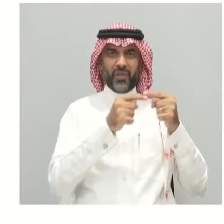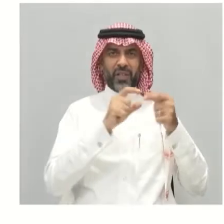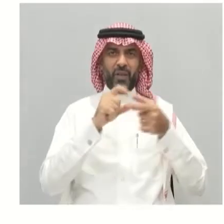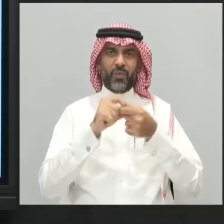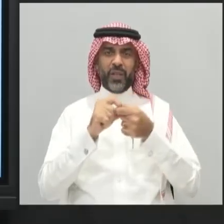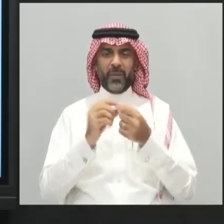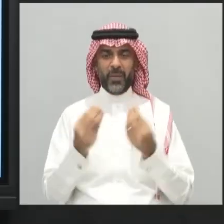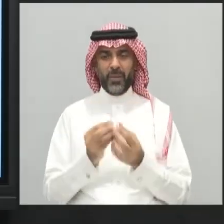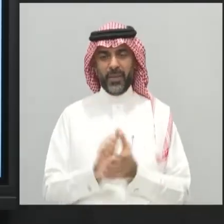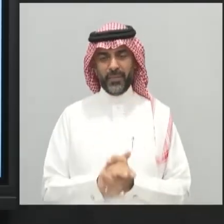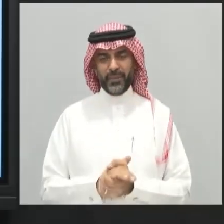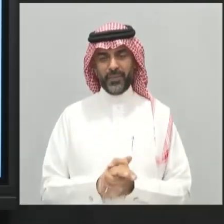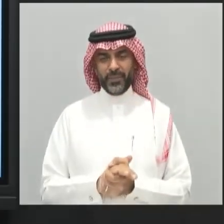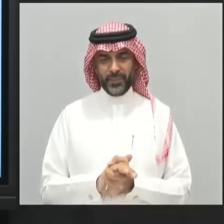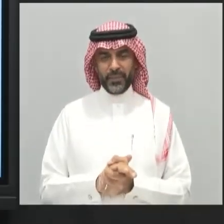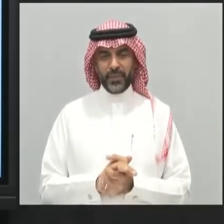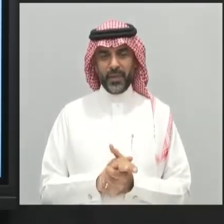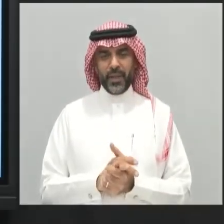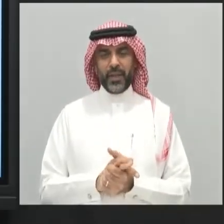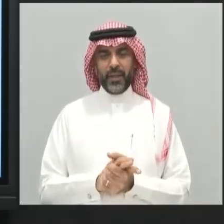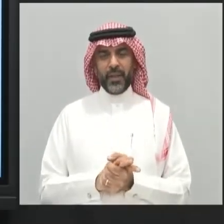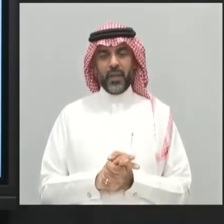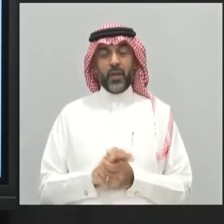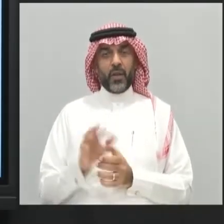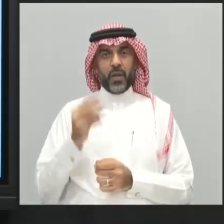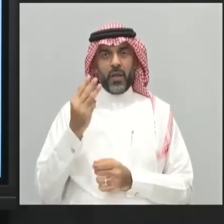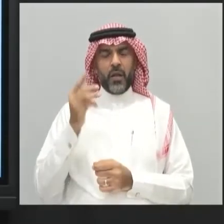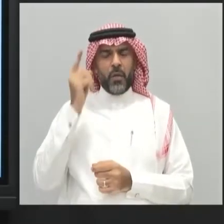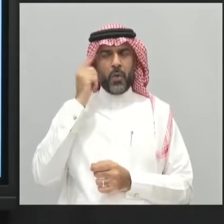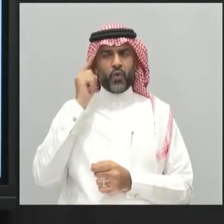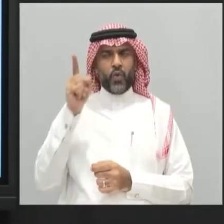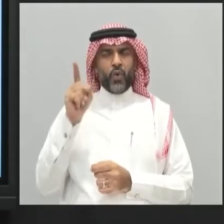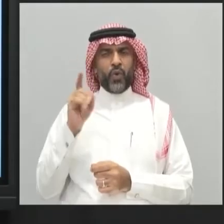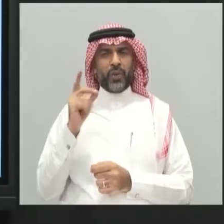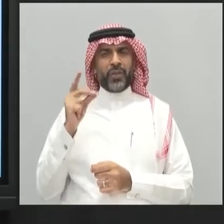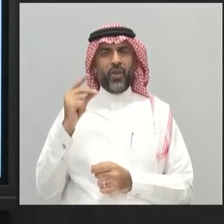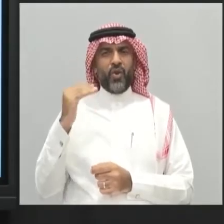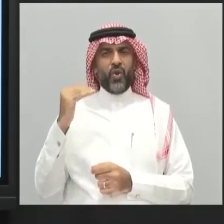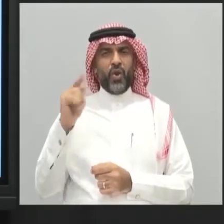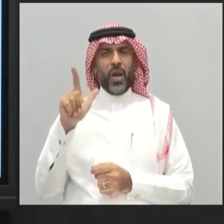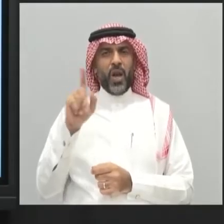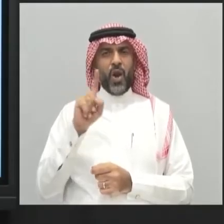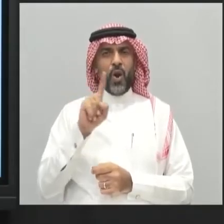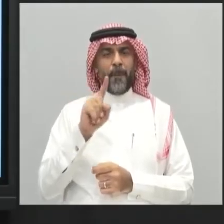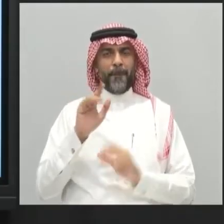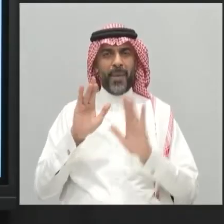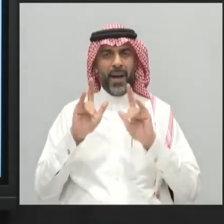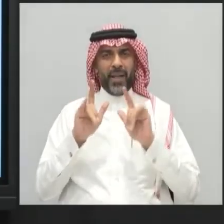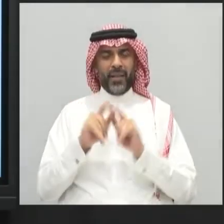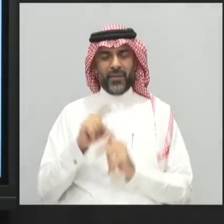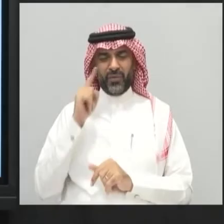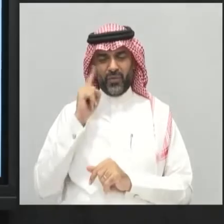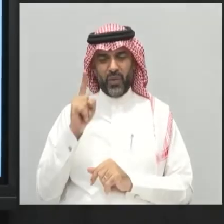لدينا هنالك ثلاثه امثله مشهوره عن الطحال الخضراء الدسمين يكون وحيد